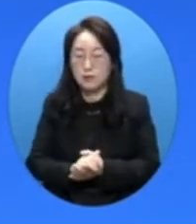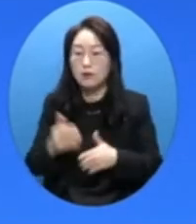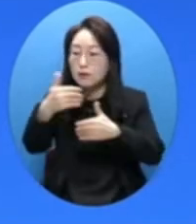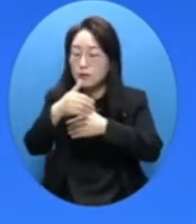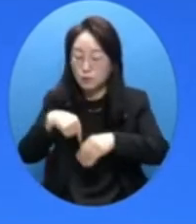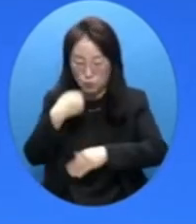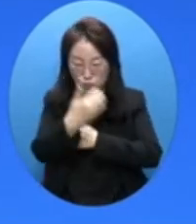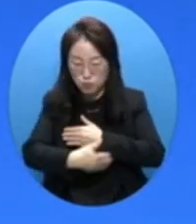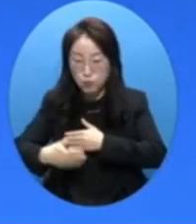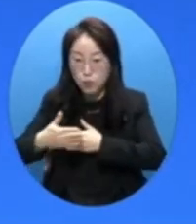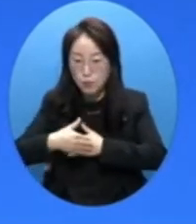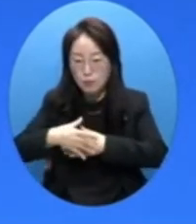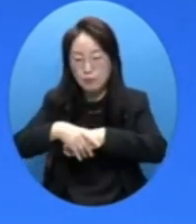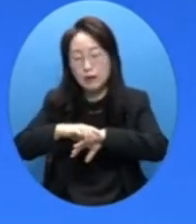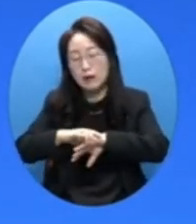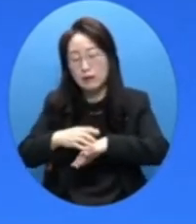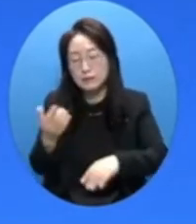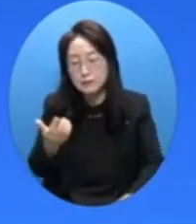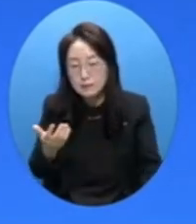불편하고